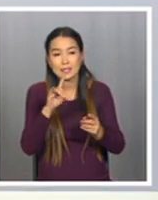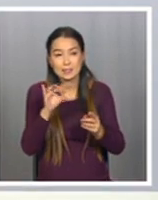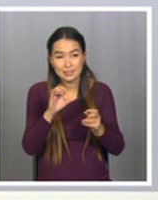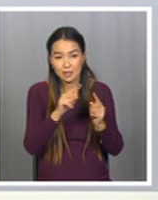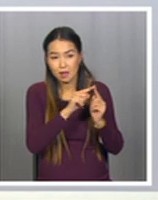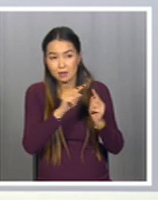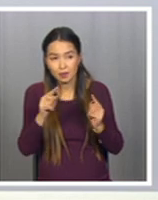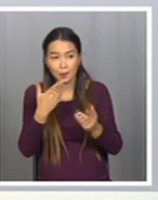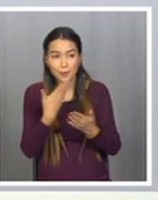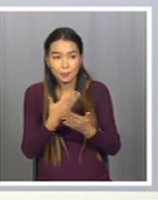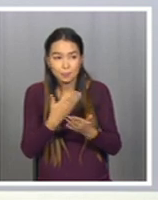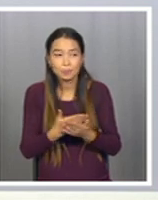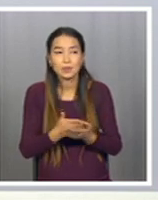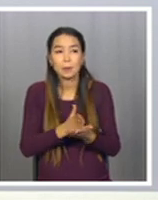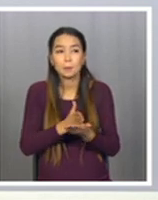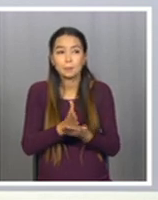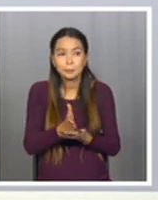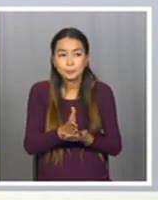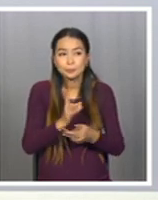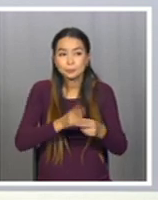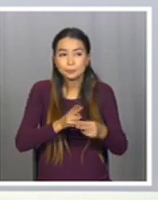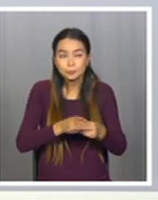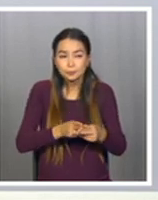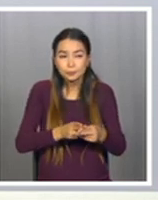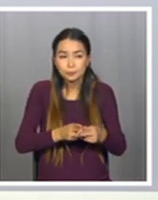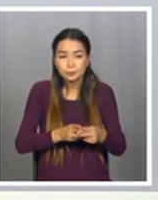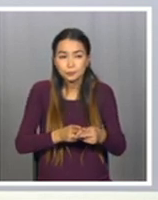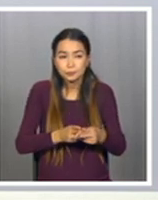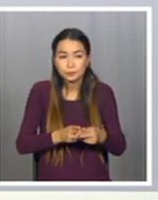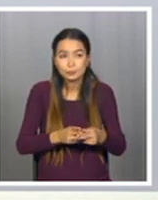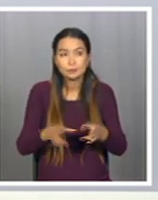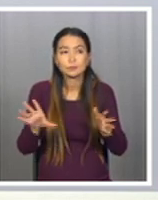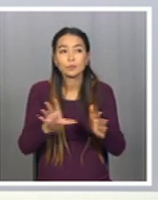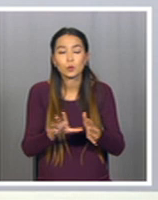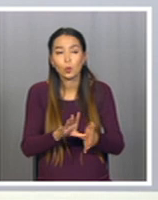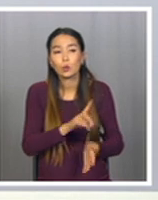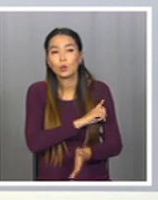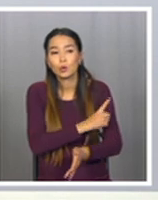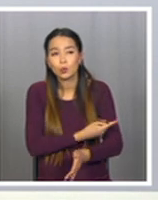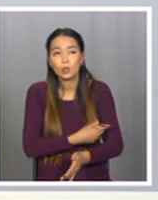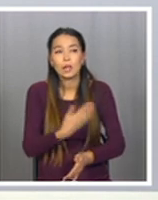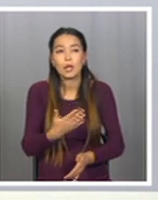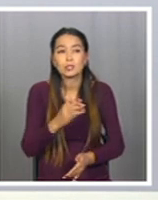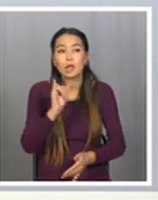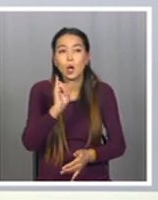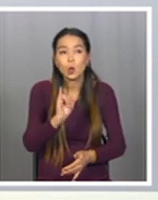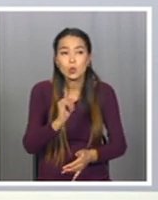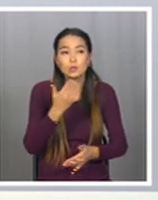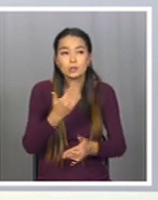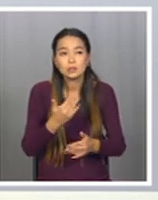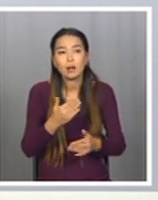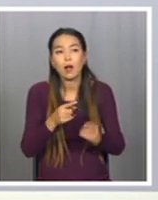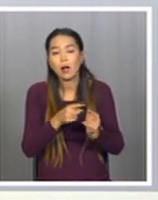яғни кедергі жалғанатын болса, онда тоқ күші мен кернеу арасындағы